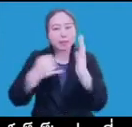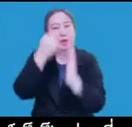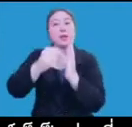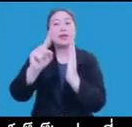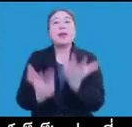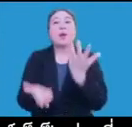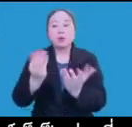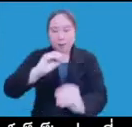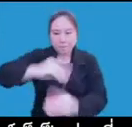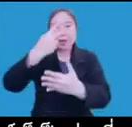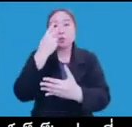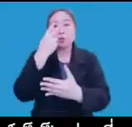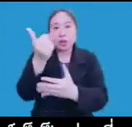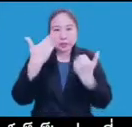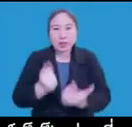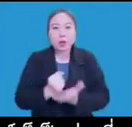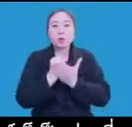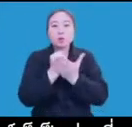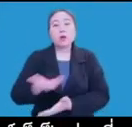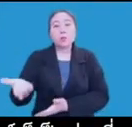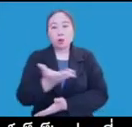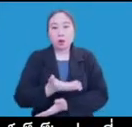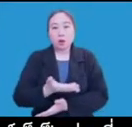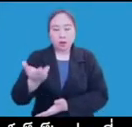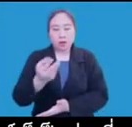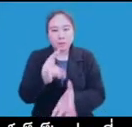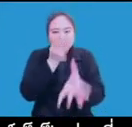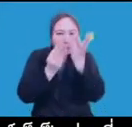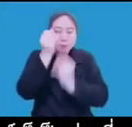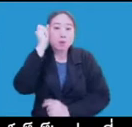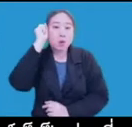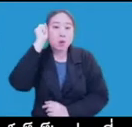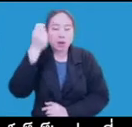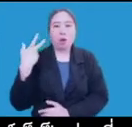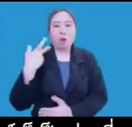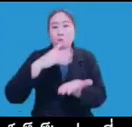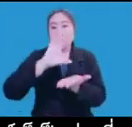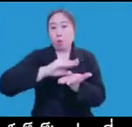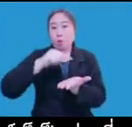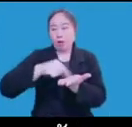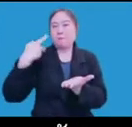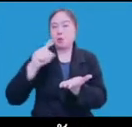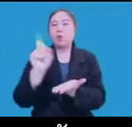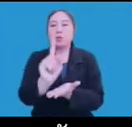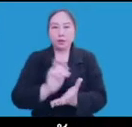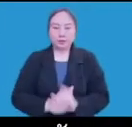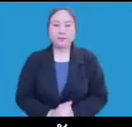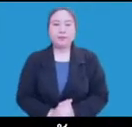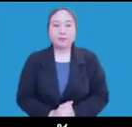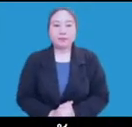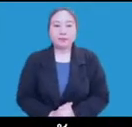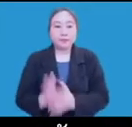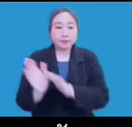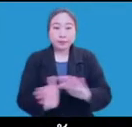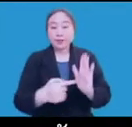ไหนก็ได้นะครับเข้าไปดูได้เลยตรงนี้ช่วยให้เราเนี่ยช่วยทุกคนเข้าใจมากขึ้นนะครับว่าข้อมูลนี้มีประโยชน์อย่างไรนะครับจะเ